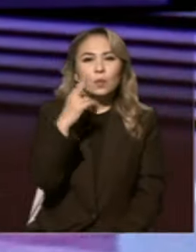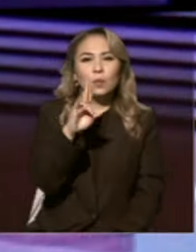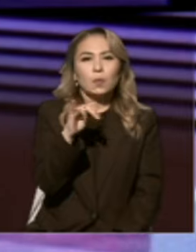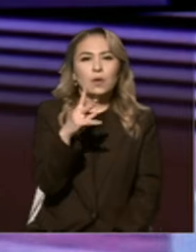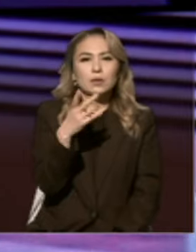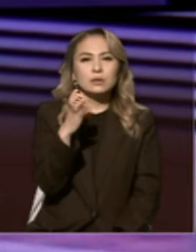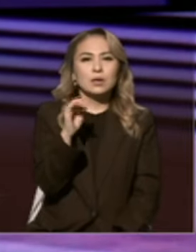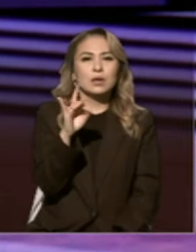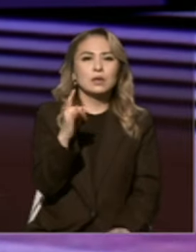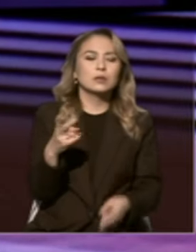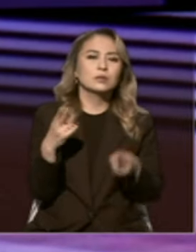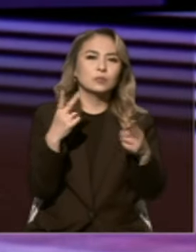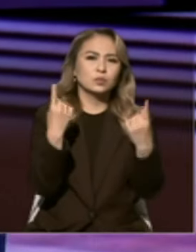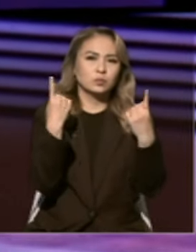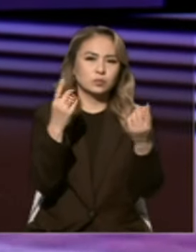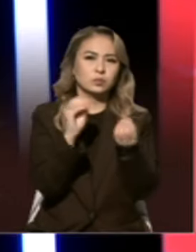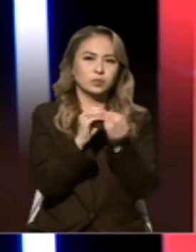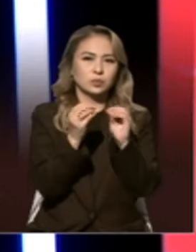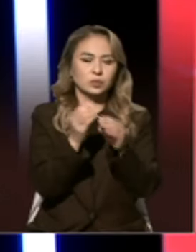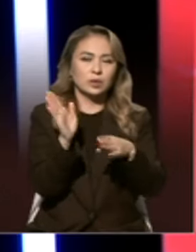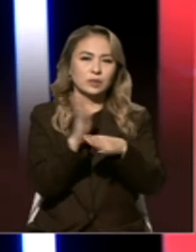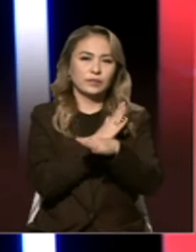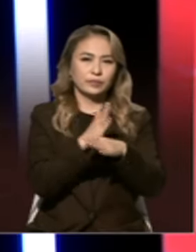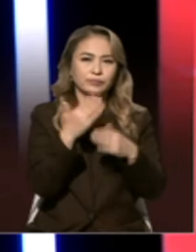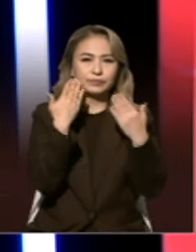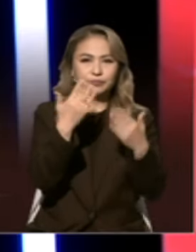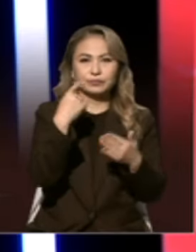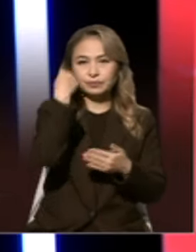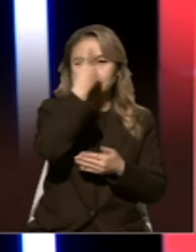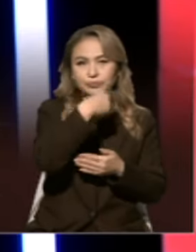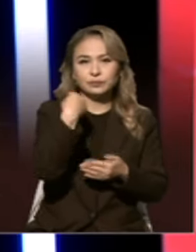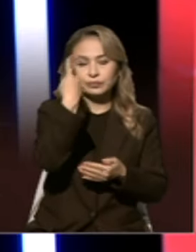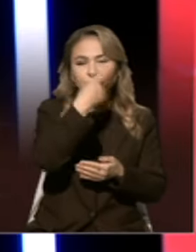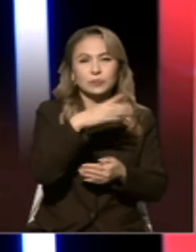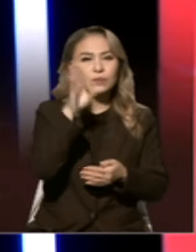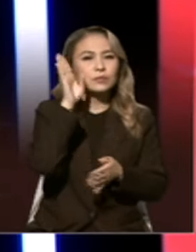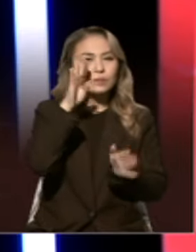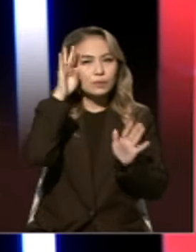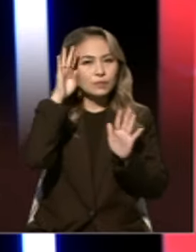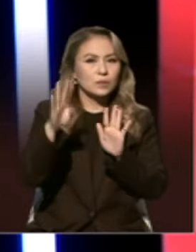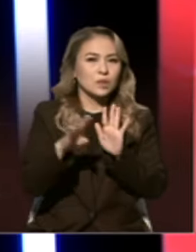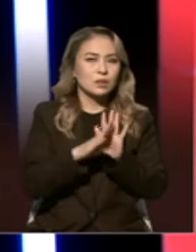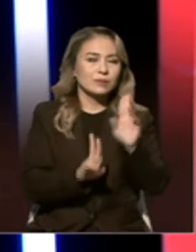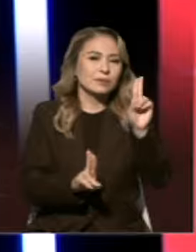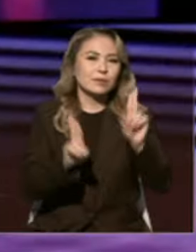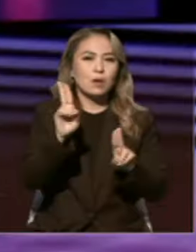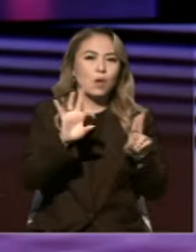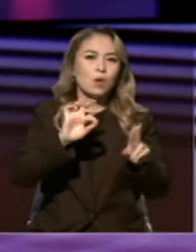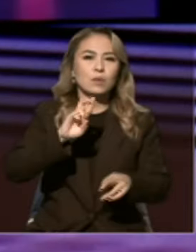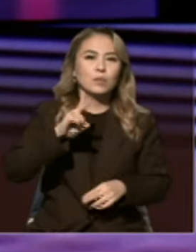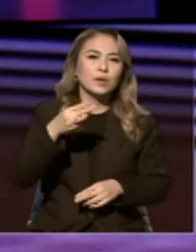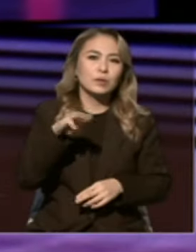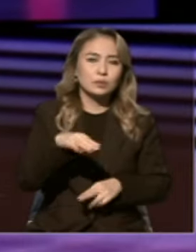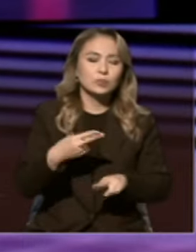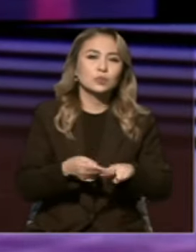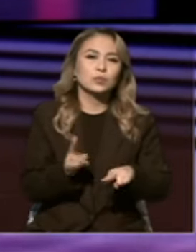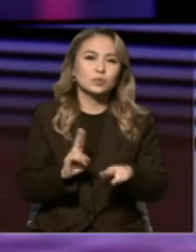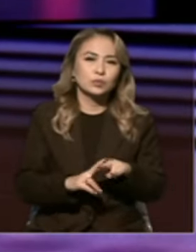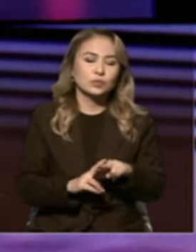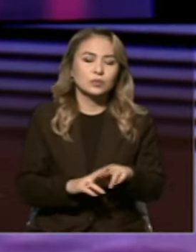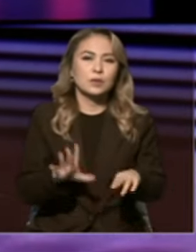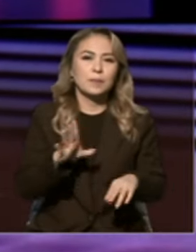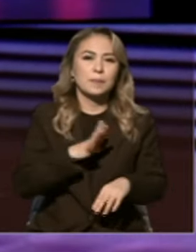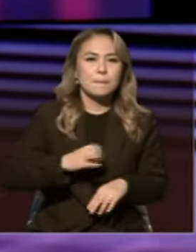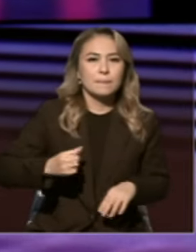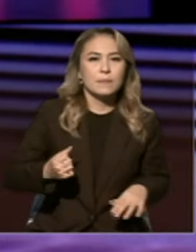үлкен мәселелер осы болды ғой. Бөгеттердің бәрі жекенің қолында деген. Иә, иә. Жалпы су қоймалары бұл стратегический объект. Сондықтан да жаңа